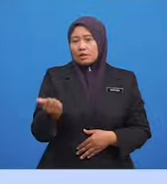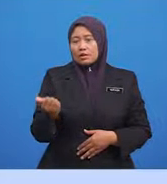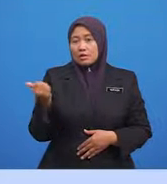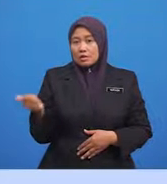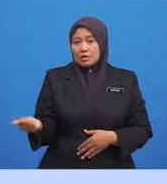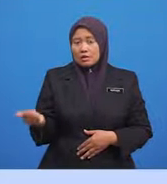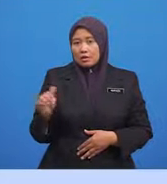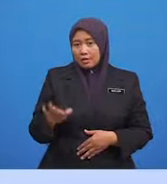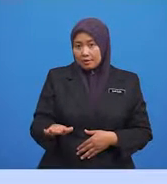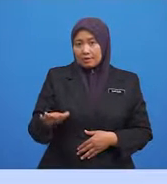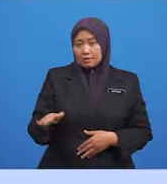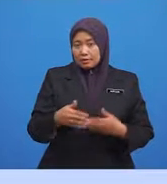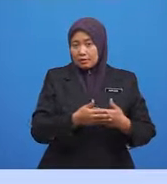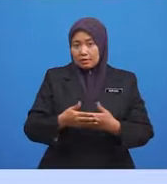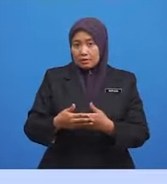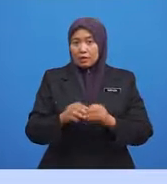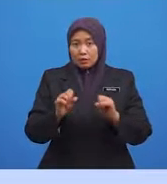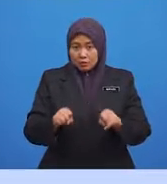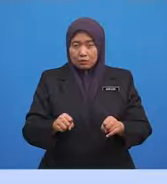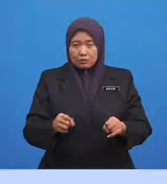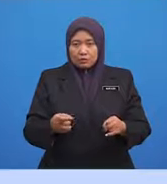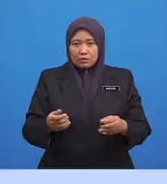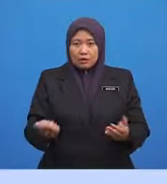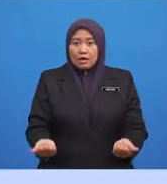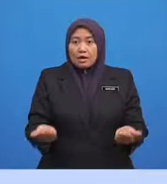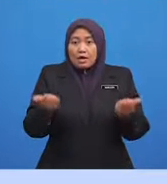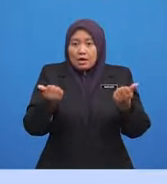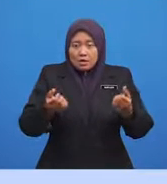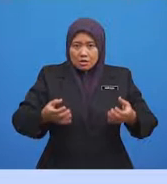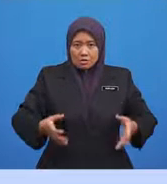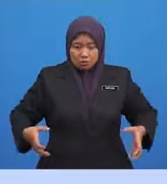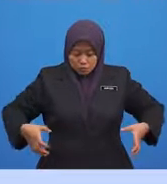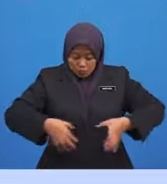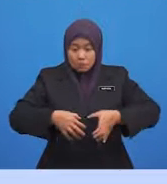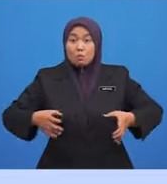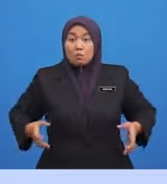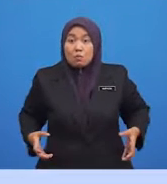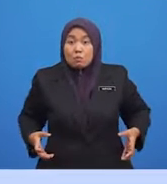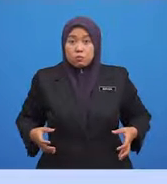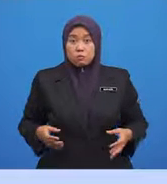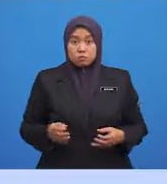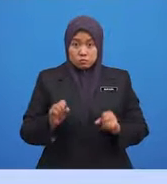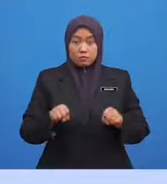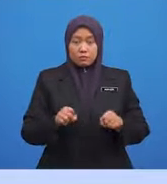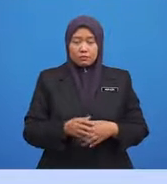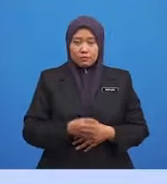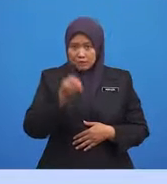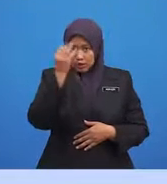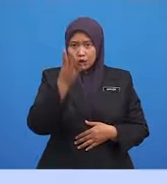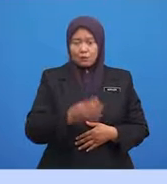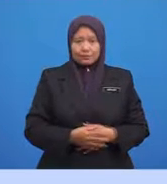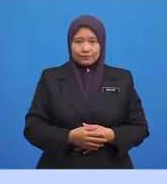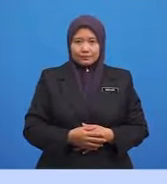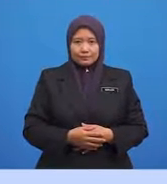kolam mandi itu boleh mengangkat pelampung tersebut? Boleh murid-murid nyatakan kepada cikgu?